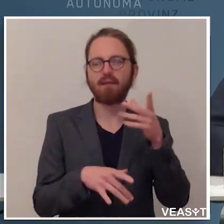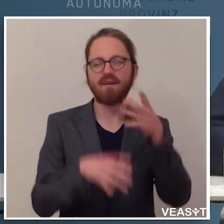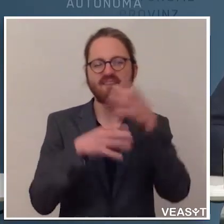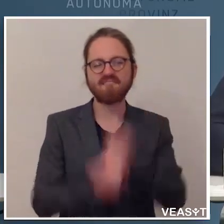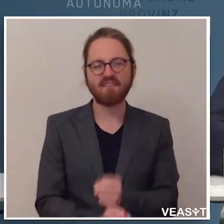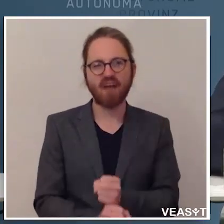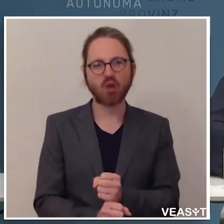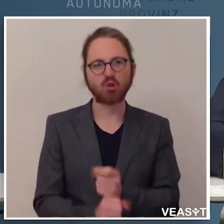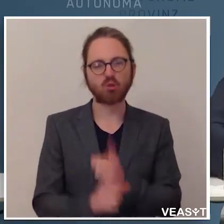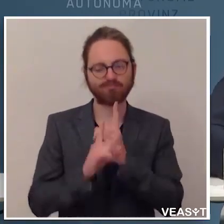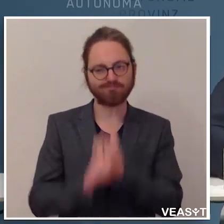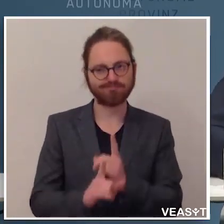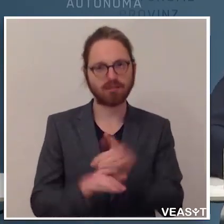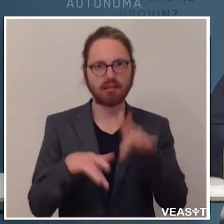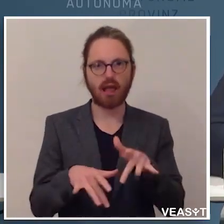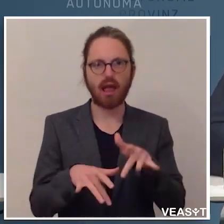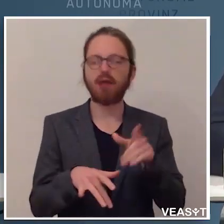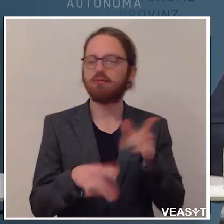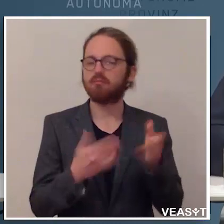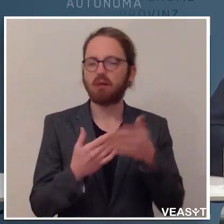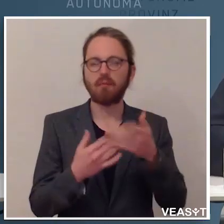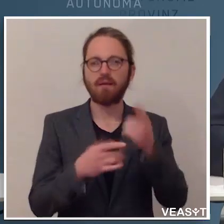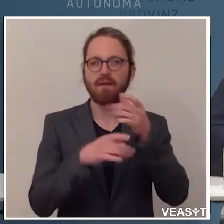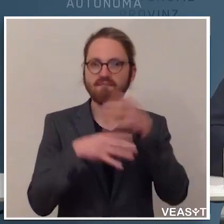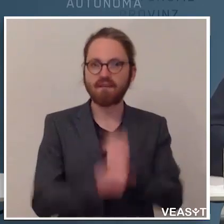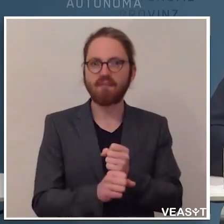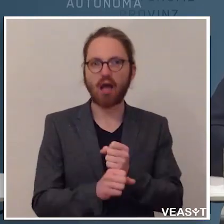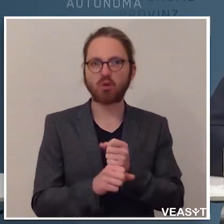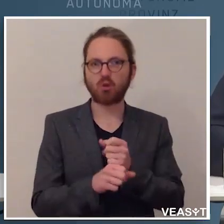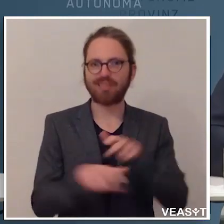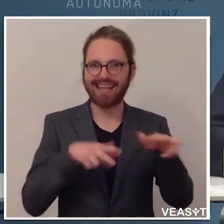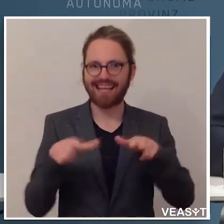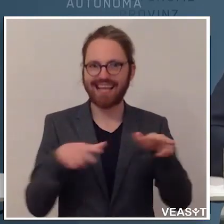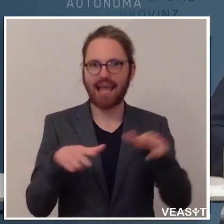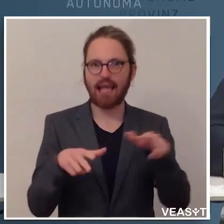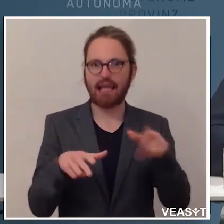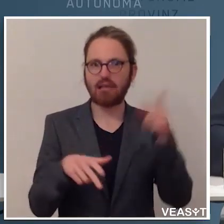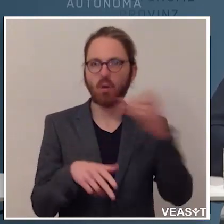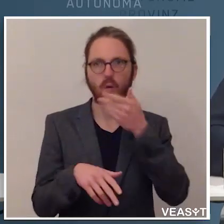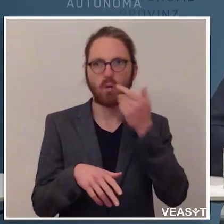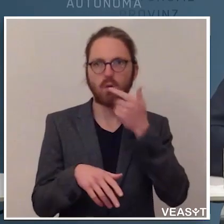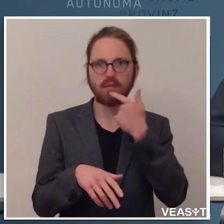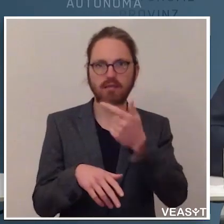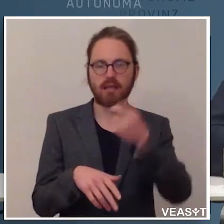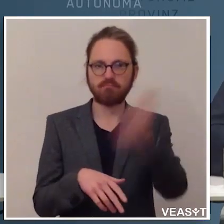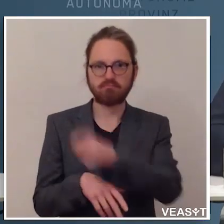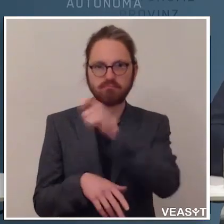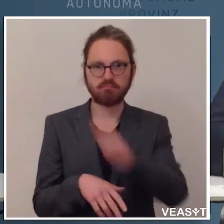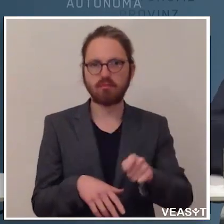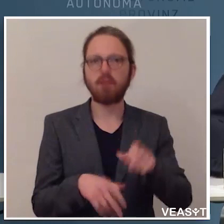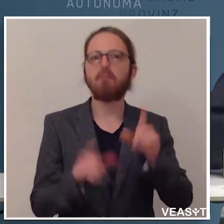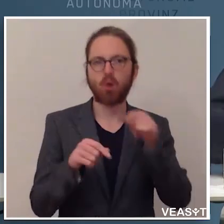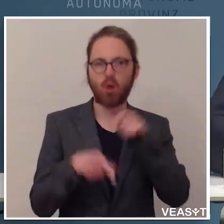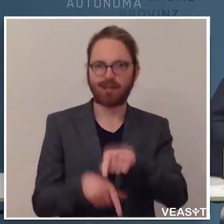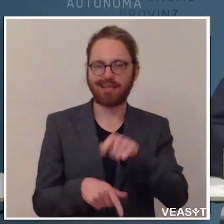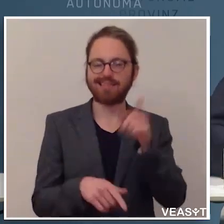Verfassungsgerichtshof eine Landesnorm nicht annulliert, gilt diese Landesnorm nicht nur für die Südtiroler und Südtiroler, sondern selbstverständlich auch für die